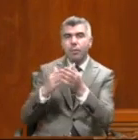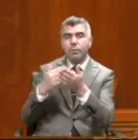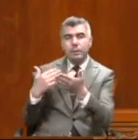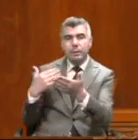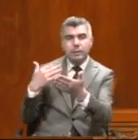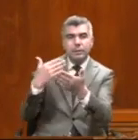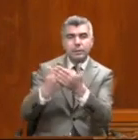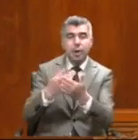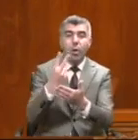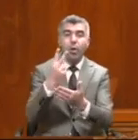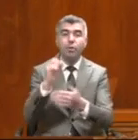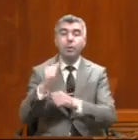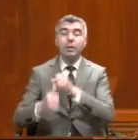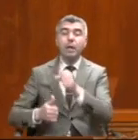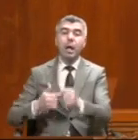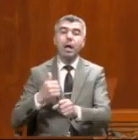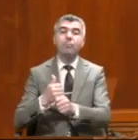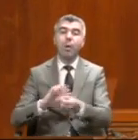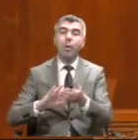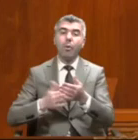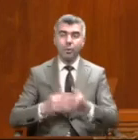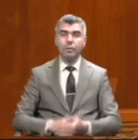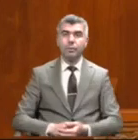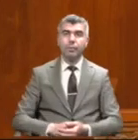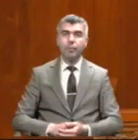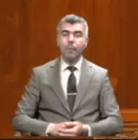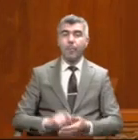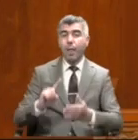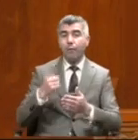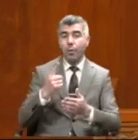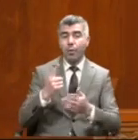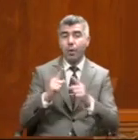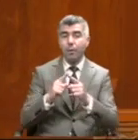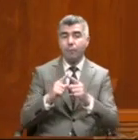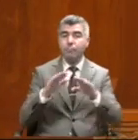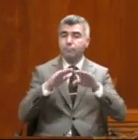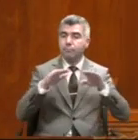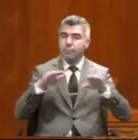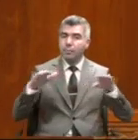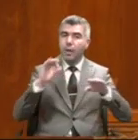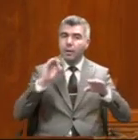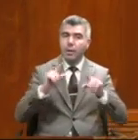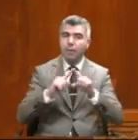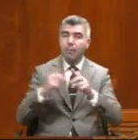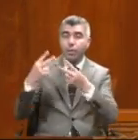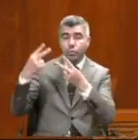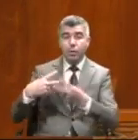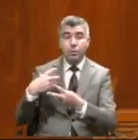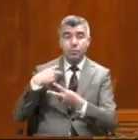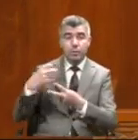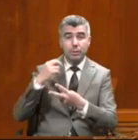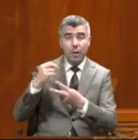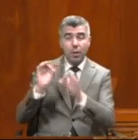اكثر من 20 سنه في كل الابعاد اولا الامن والاستقرار ما كاينش شي مستثمر والاستقرار